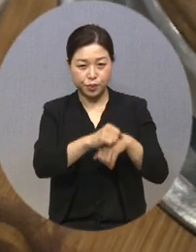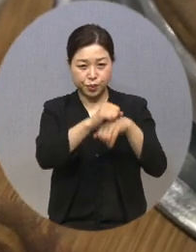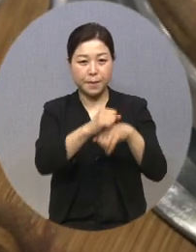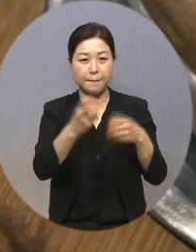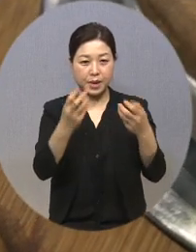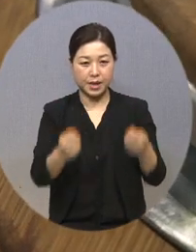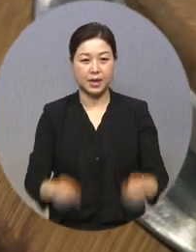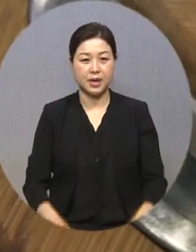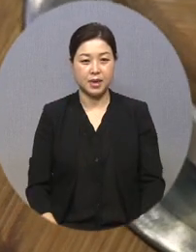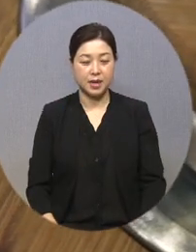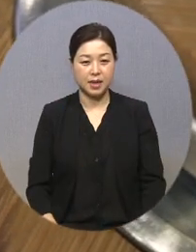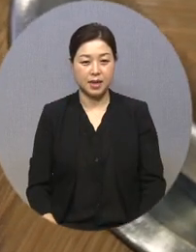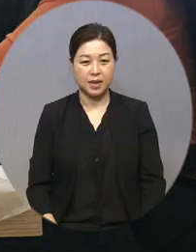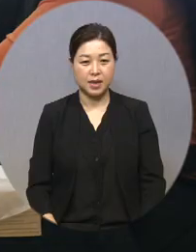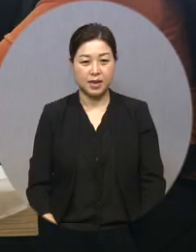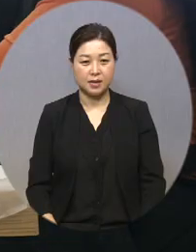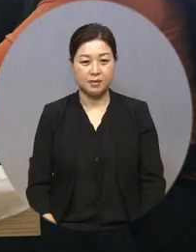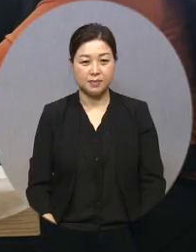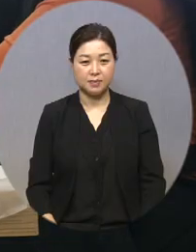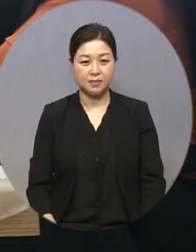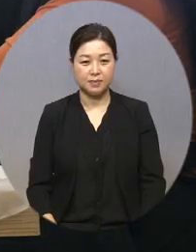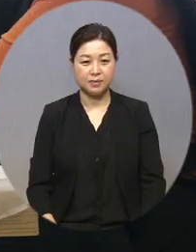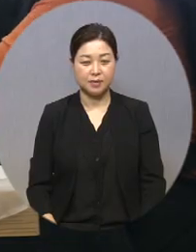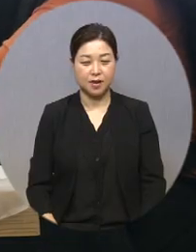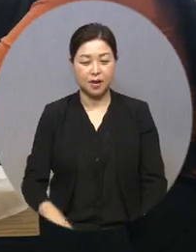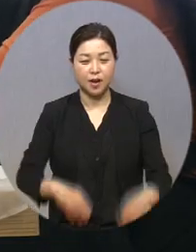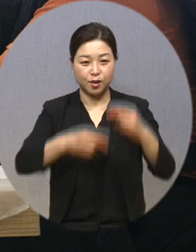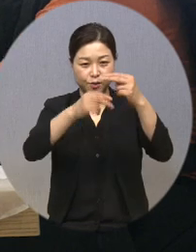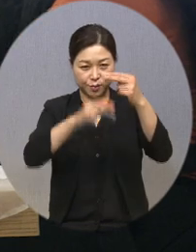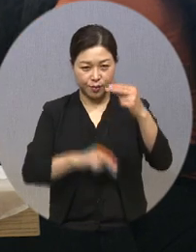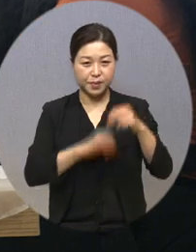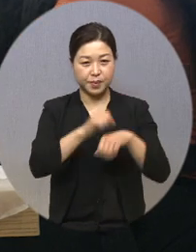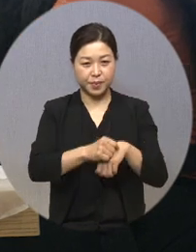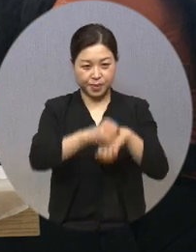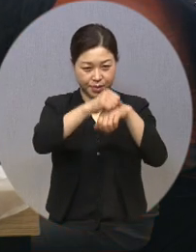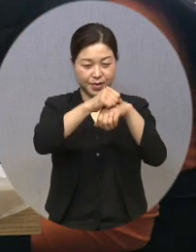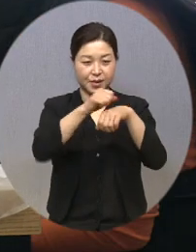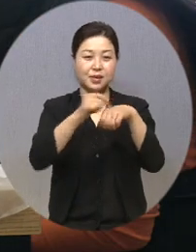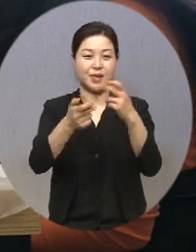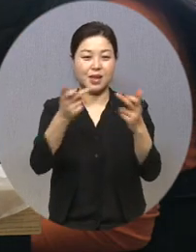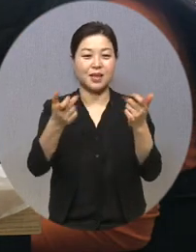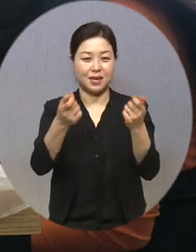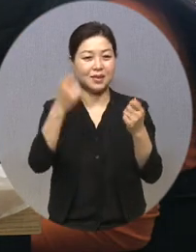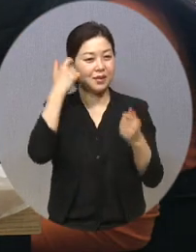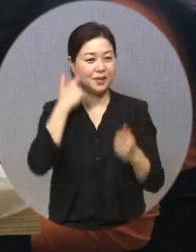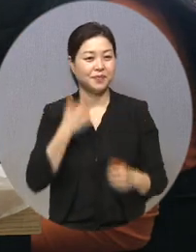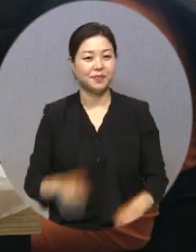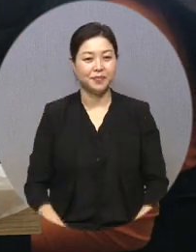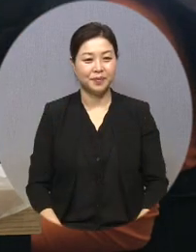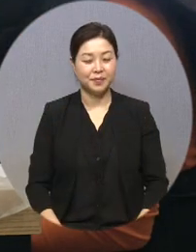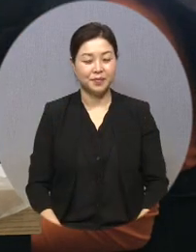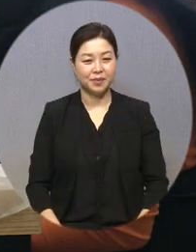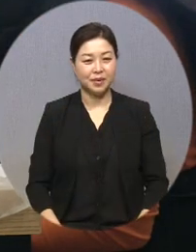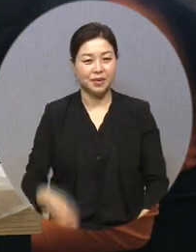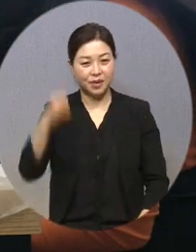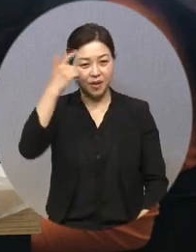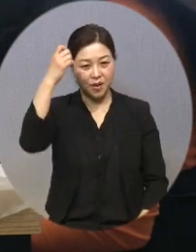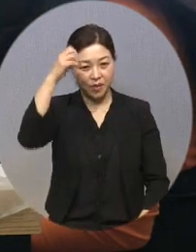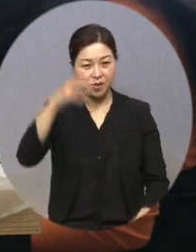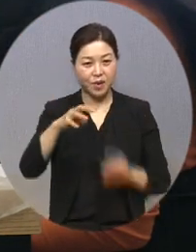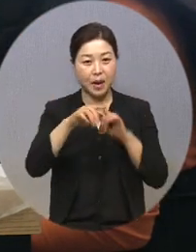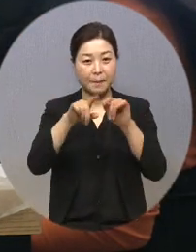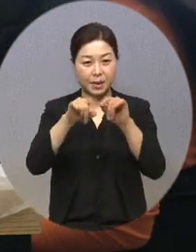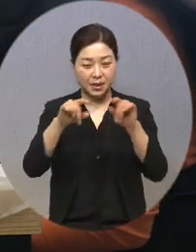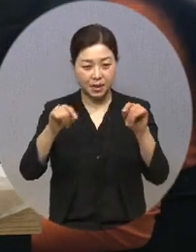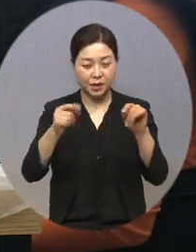보통 진짜 마운틴이네요. 예. 굴비 마운틴. 아. 굴비 마운틴이고 근데 또 영광 반찬이 간이 약간 센